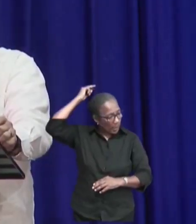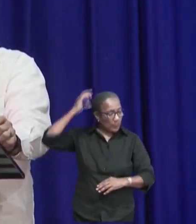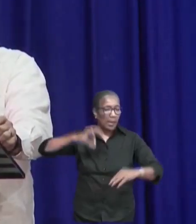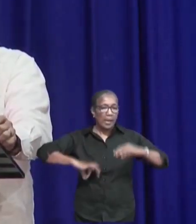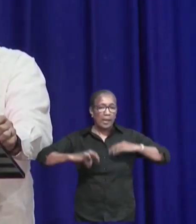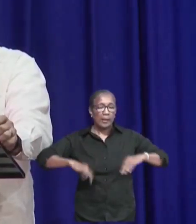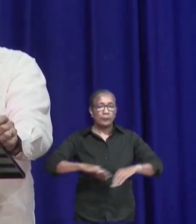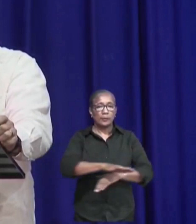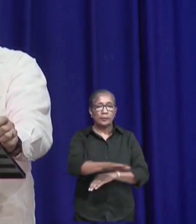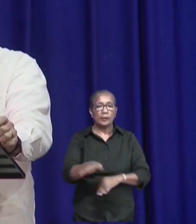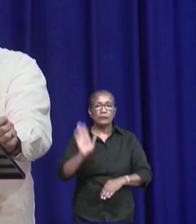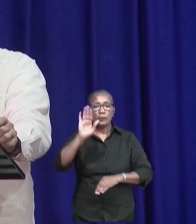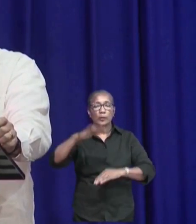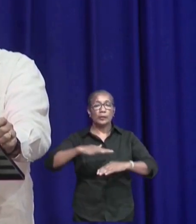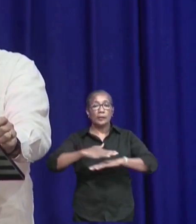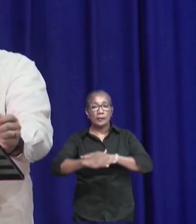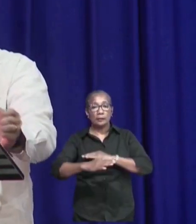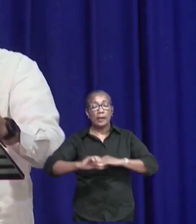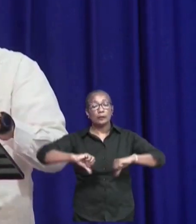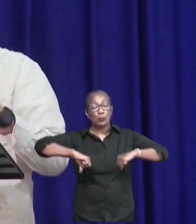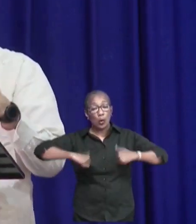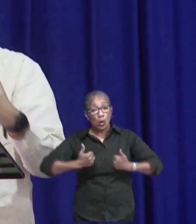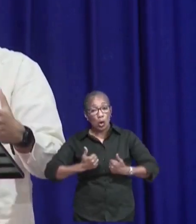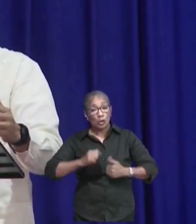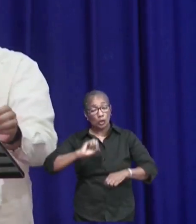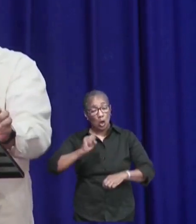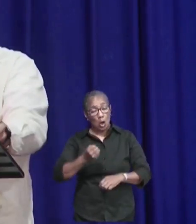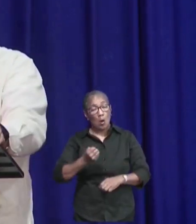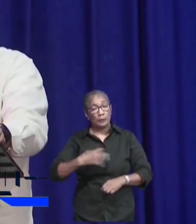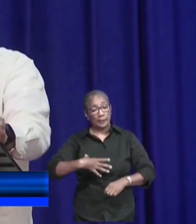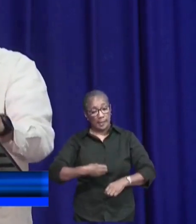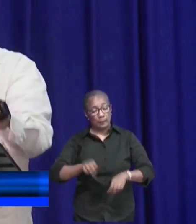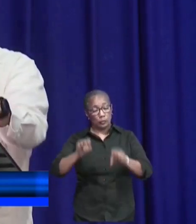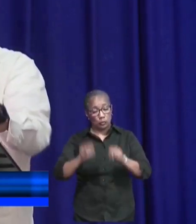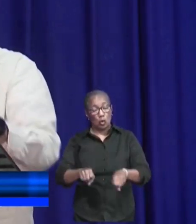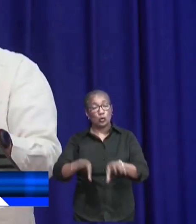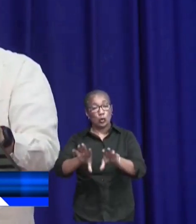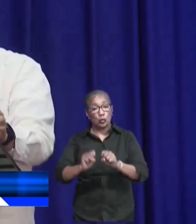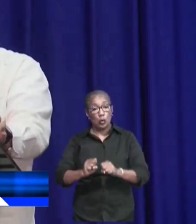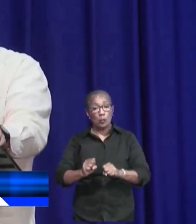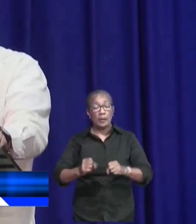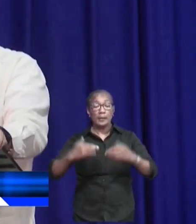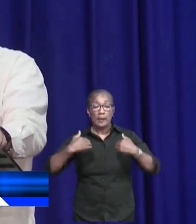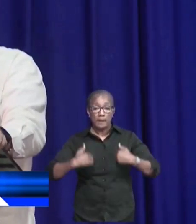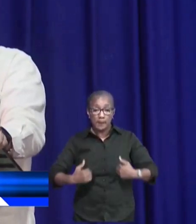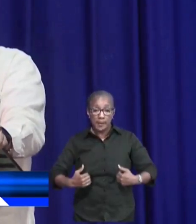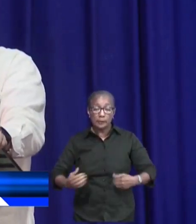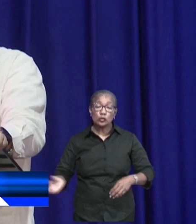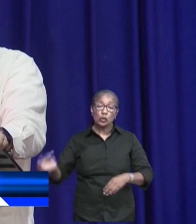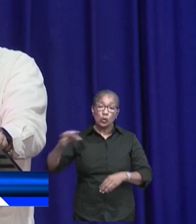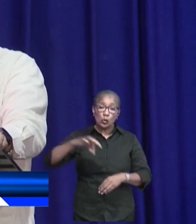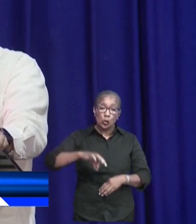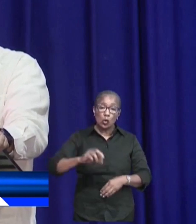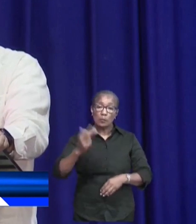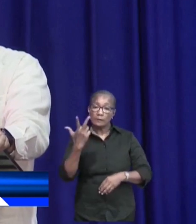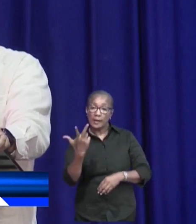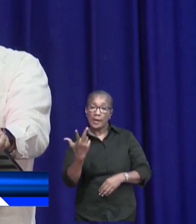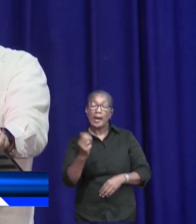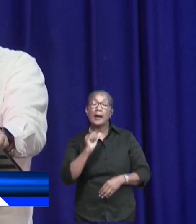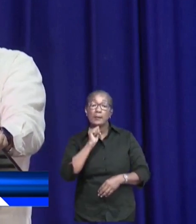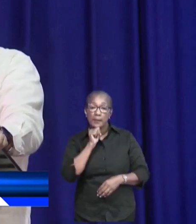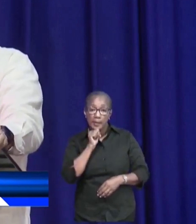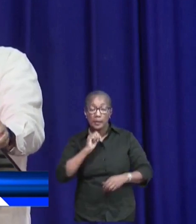Buitenlandse Zaken is thans gestart nadat we het besluit hadden genomen dat we de mensen zouden laten komen met de vlucht van 8 mei, zijn we